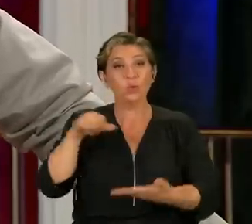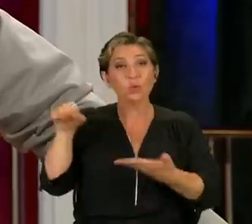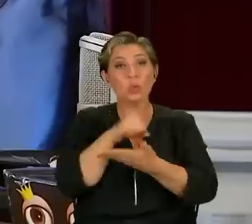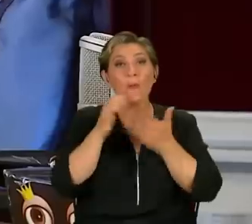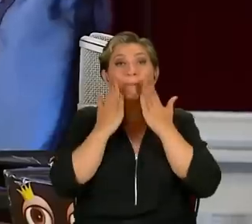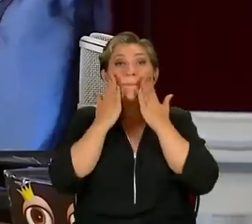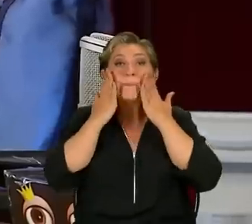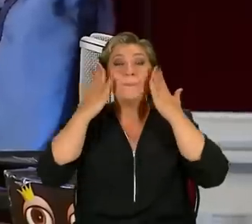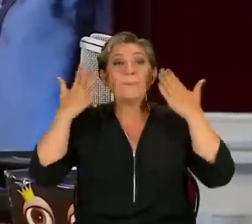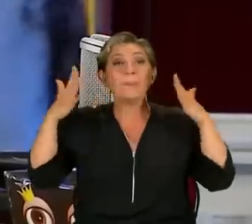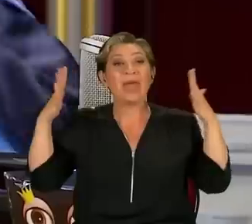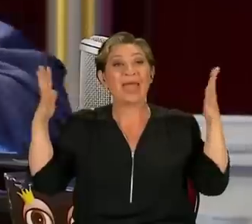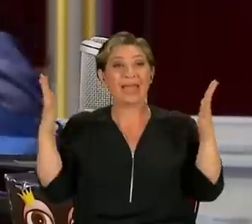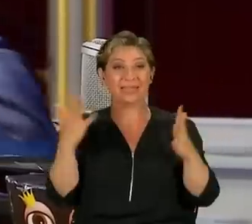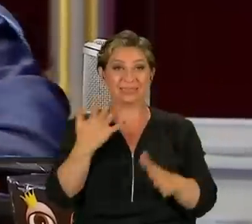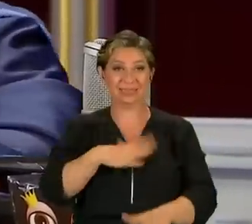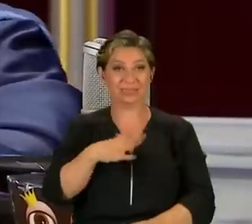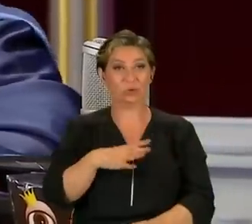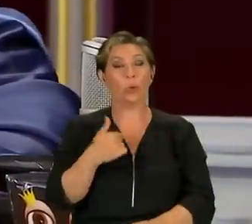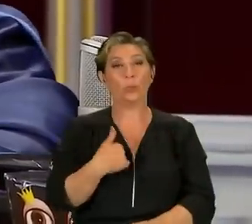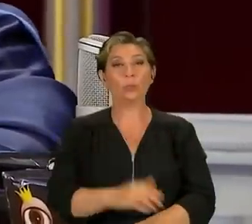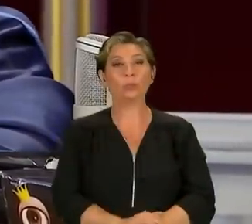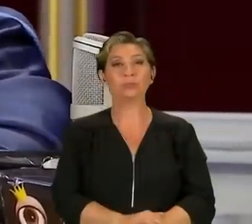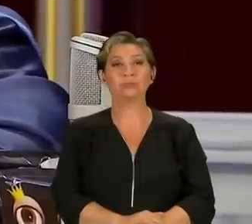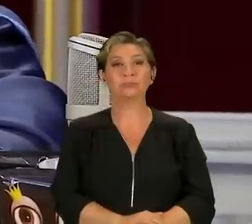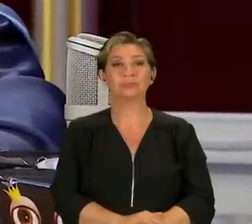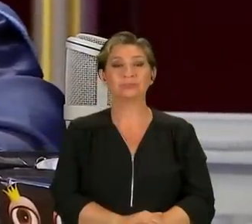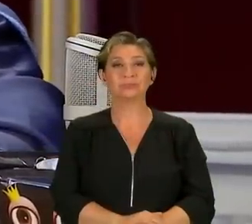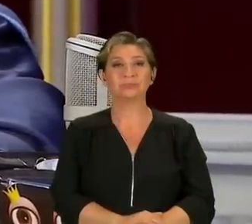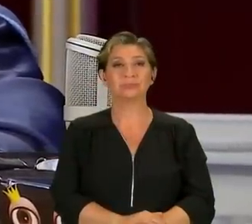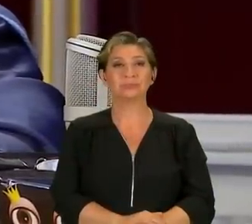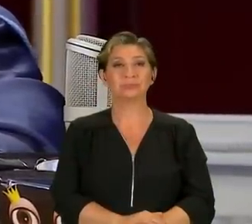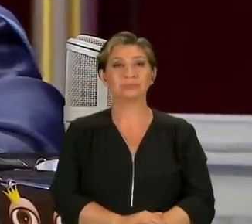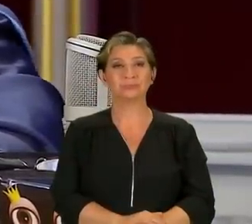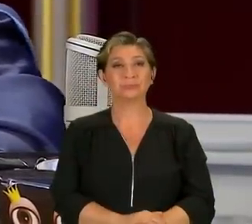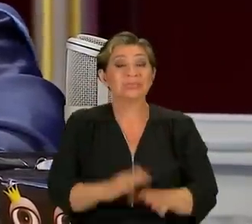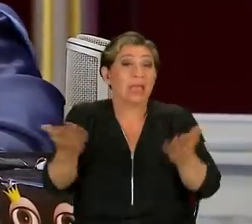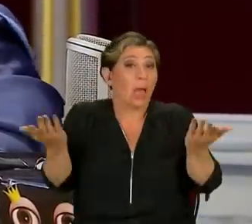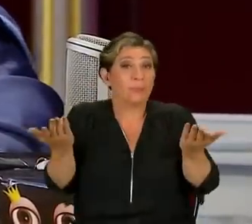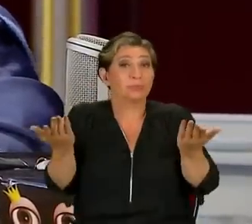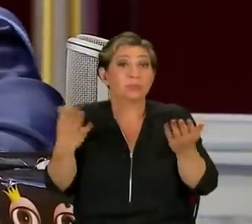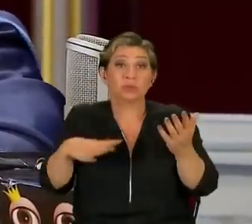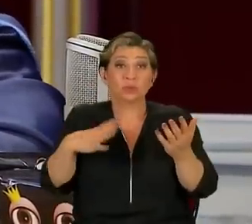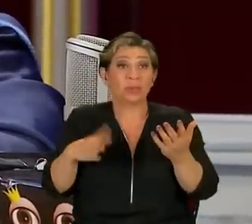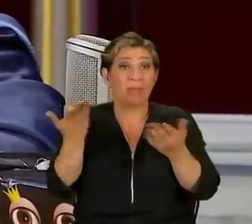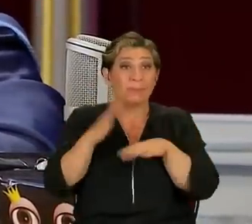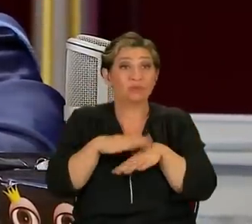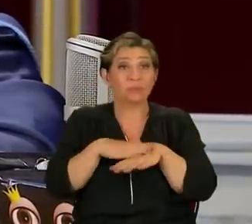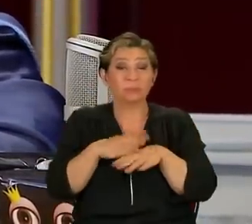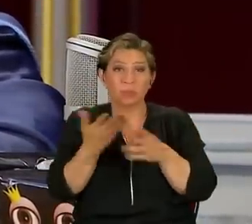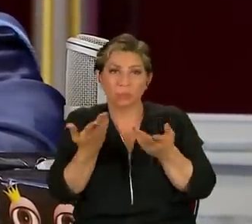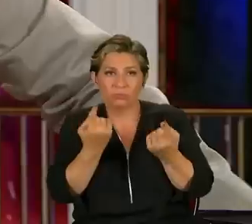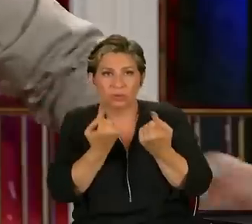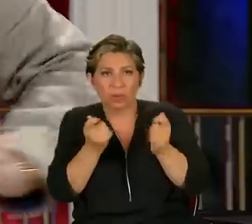ütülü, gerilmiş bir suratla devam etmek istiyorum. Ne yapayım istiyorsan. Ya,